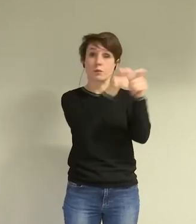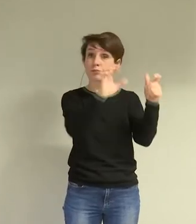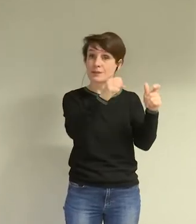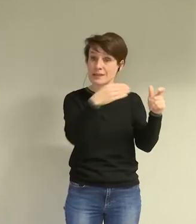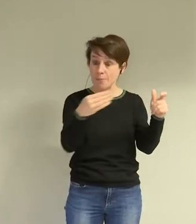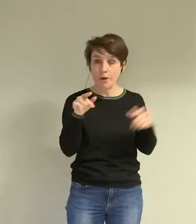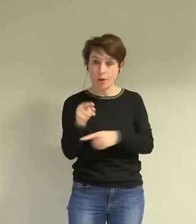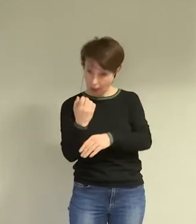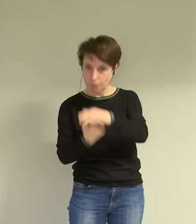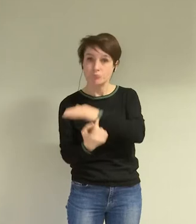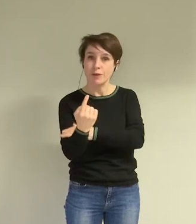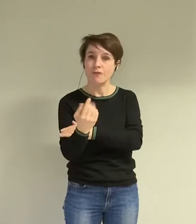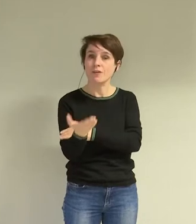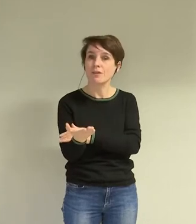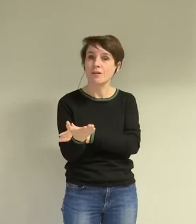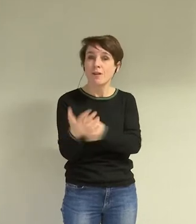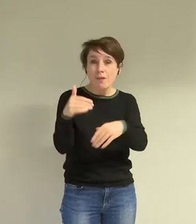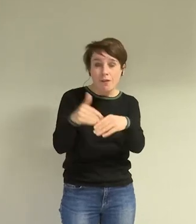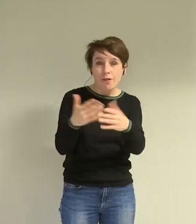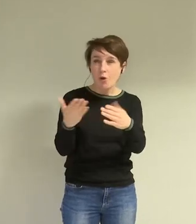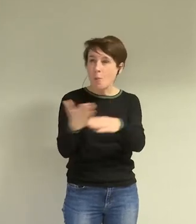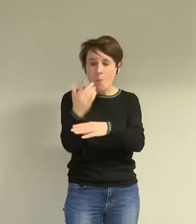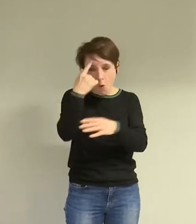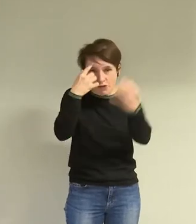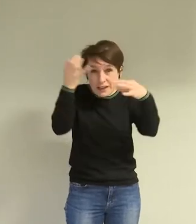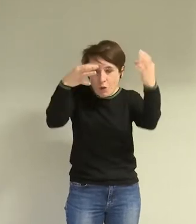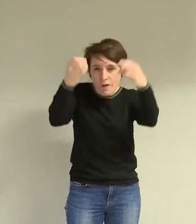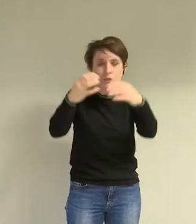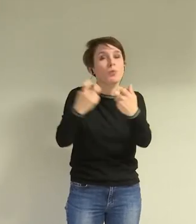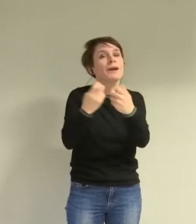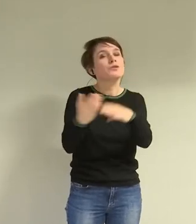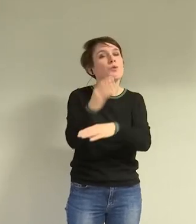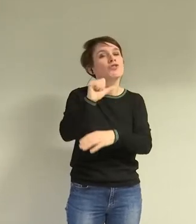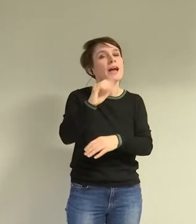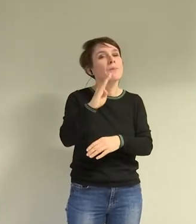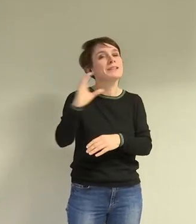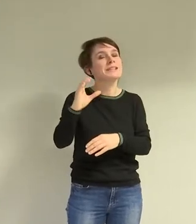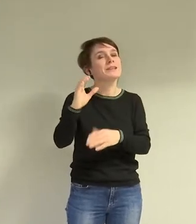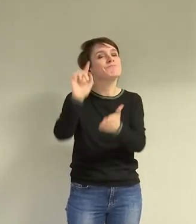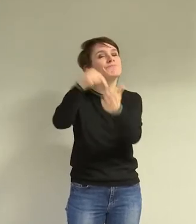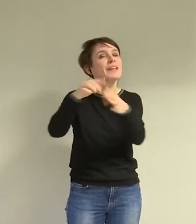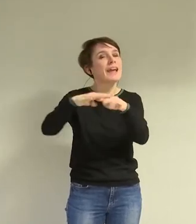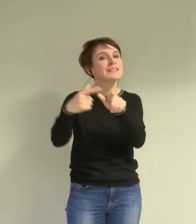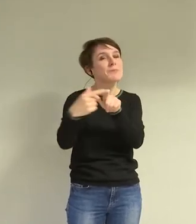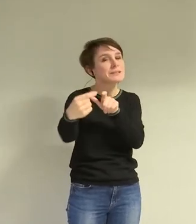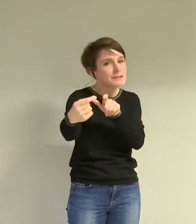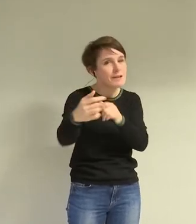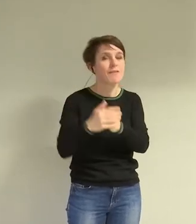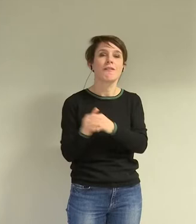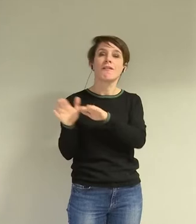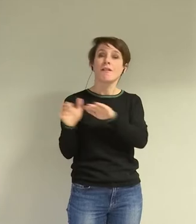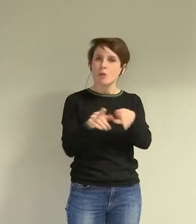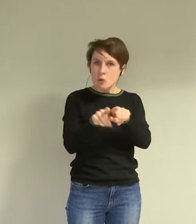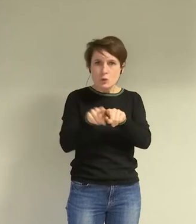fois la réalisation de projets à la pointe de l'innovation comme le projet a baissé sur la presqu'île mais aussi elle sait construire des opérations